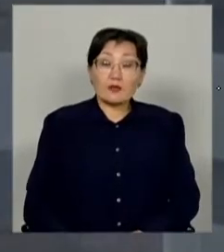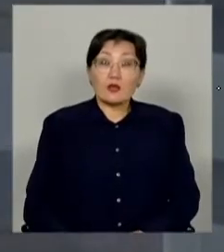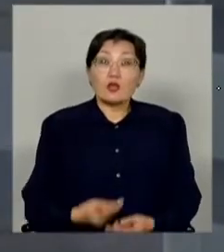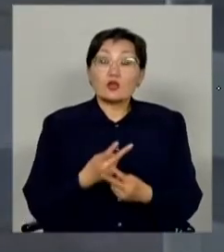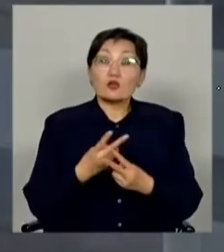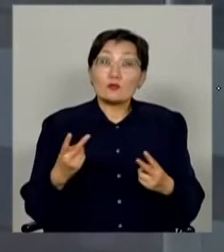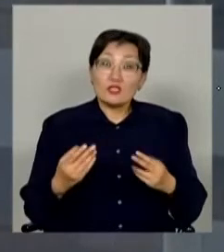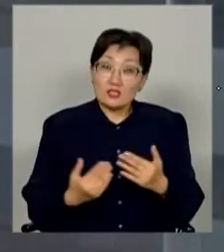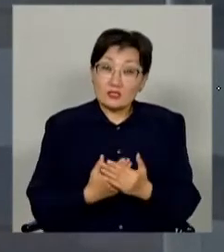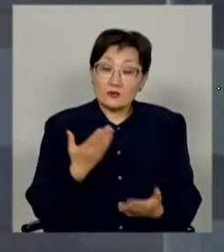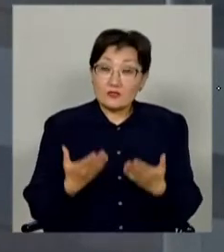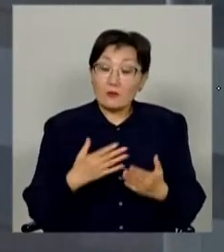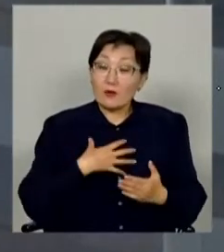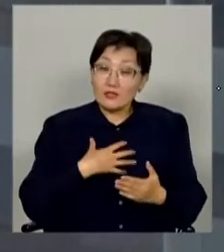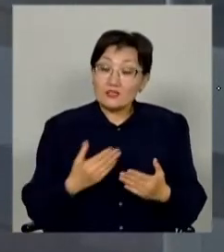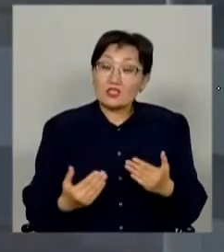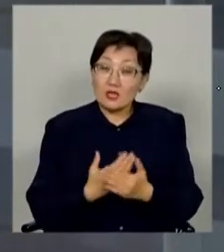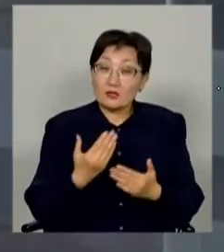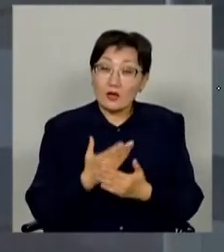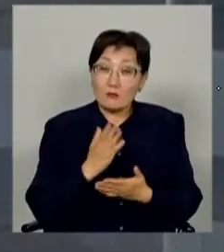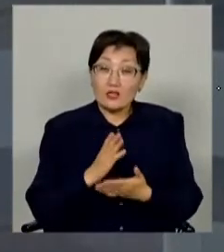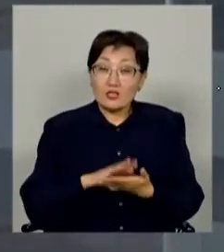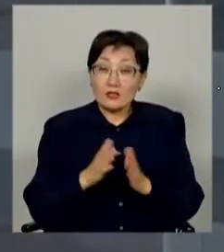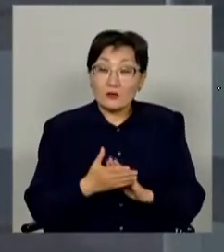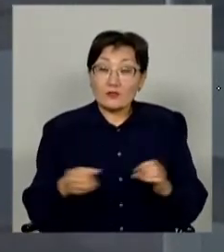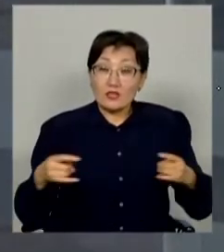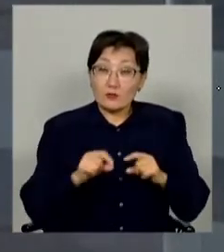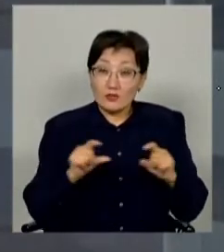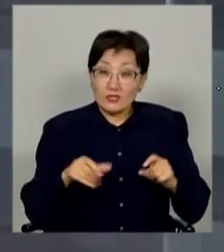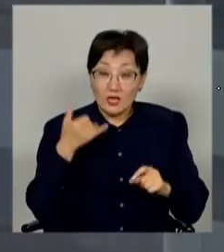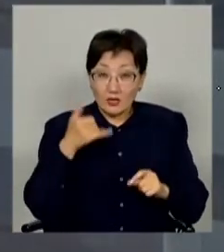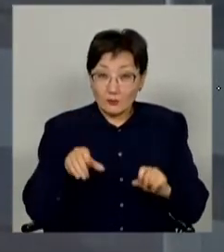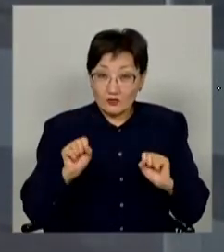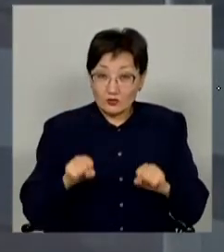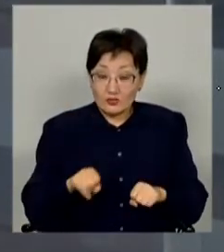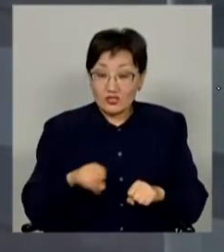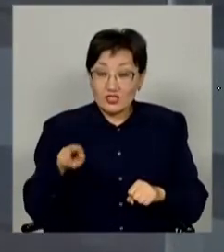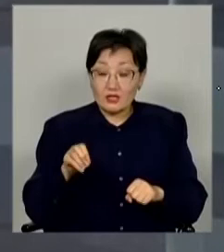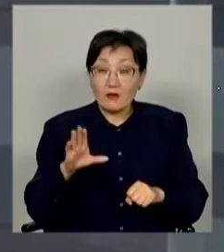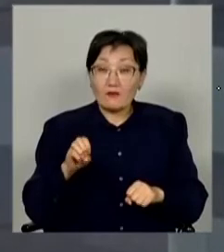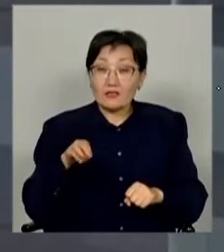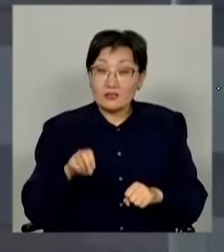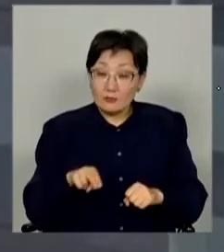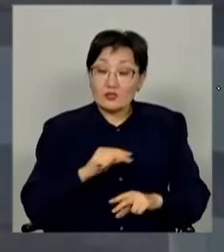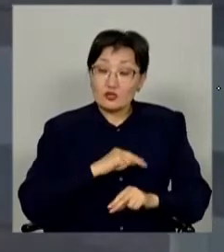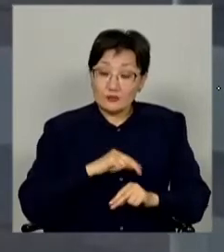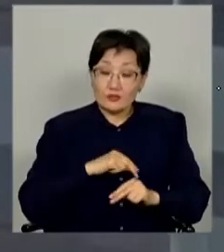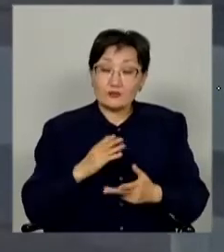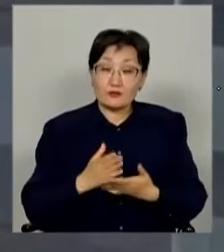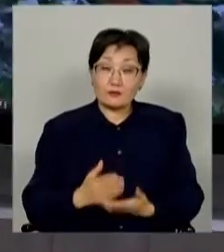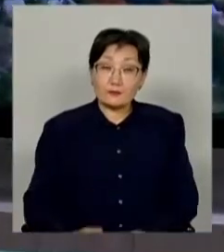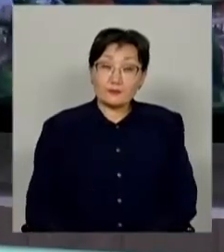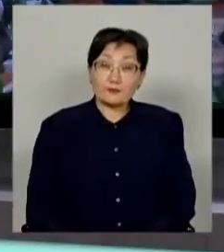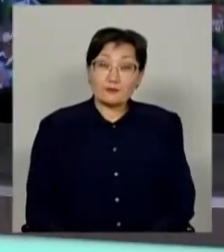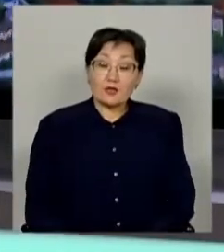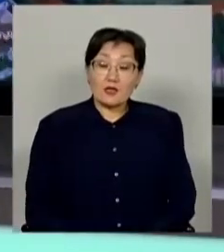Құрметті көрермен, егер маңызды ақпарларыңыз болса, экранда көрсетілген нөмірлерге хабарласуларыңызға болады, сондай-ақ WhatsApp желісі де іске қосыла.